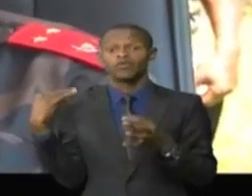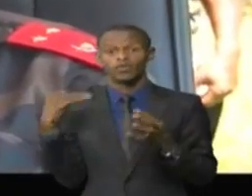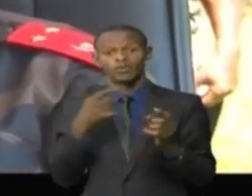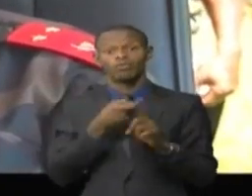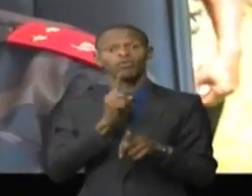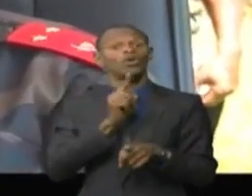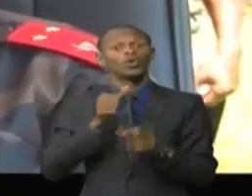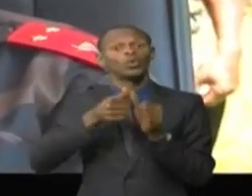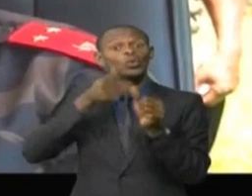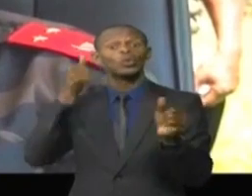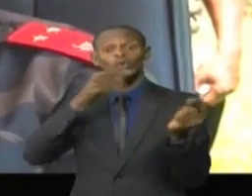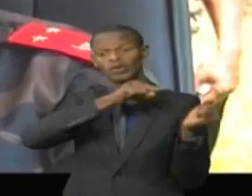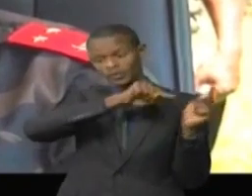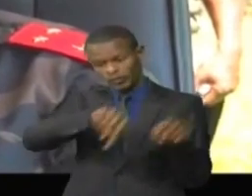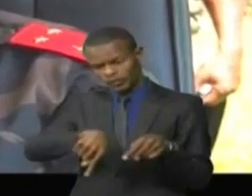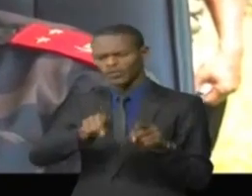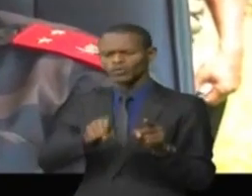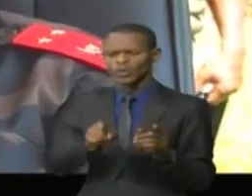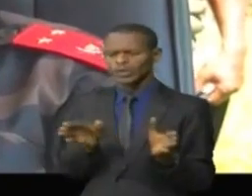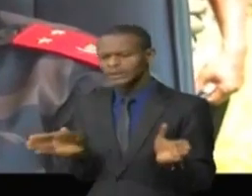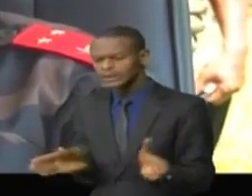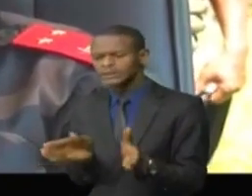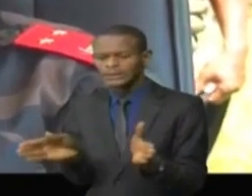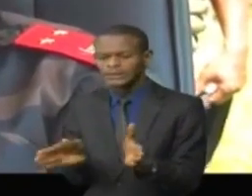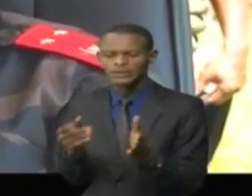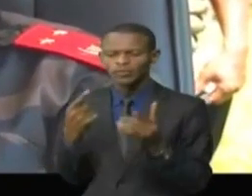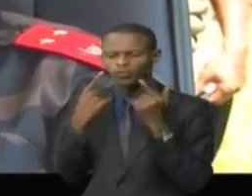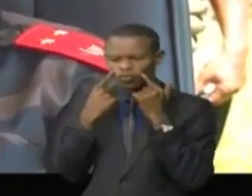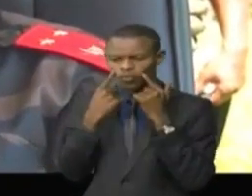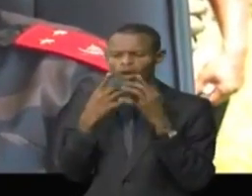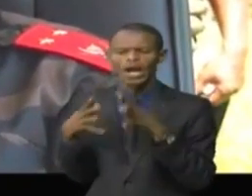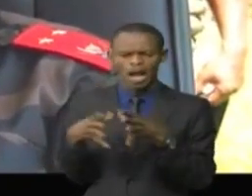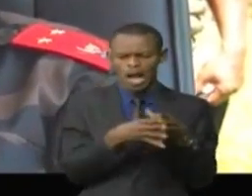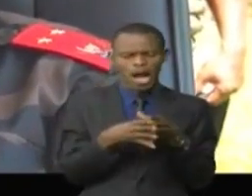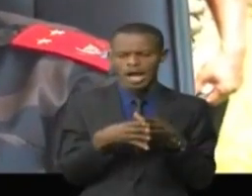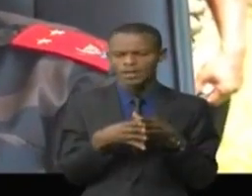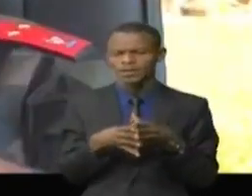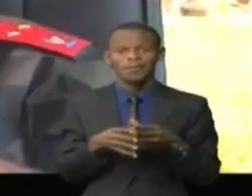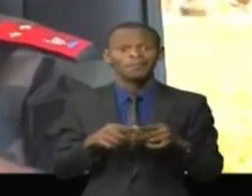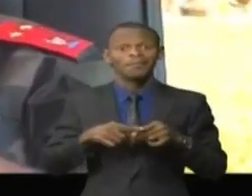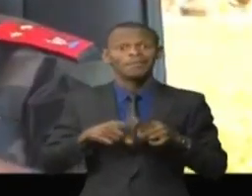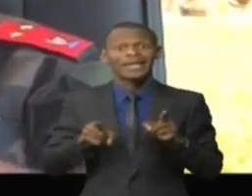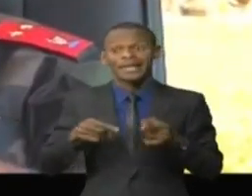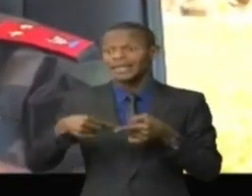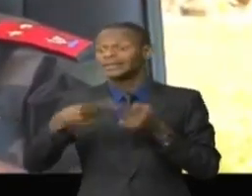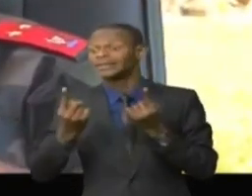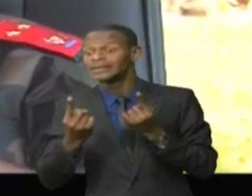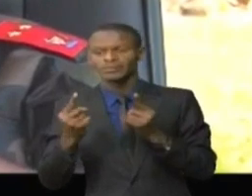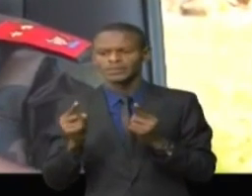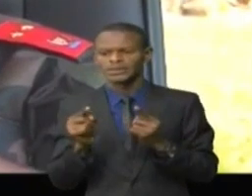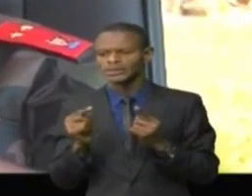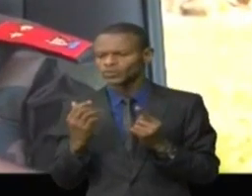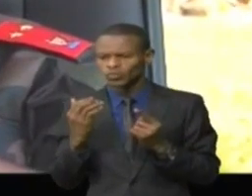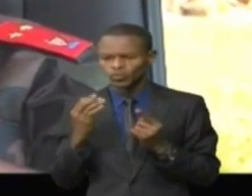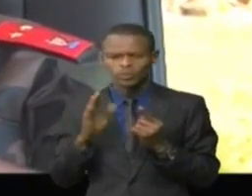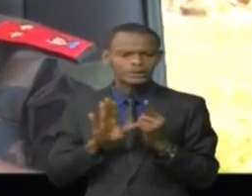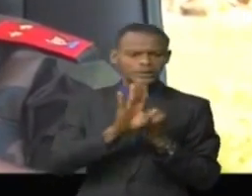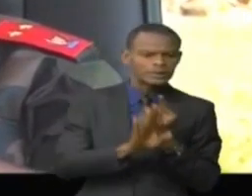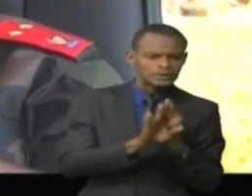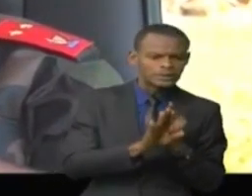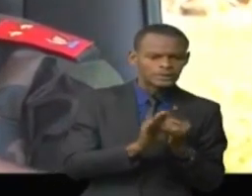faire, c'est d'essayer de pousser l'ennemi pour que les militaires puissent aller au front. Si j'ai demandé que vous nous